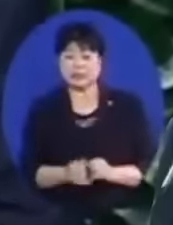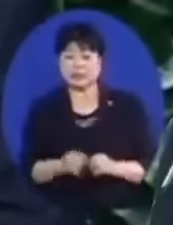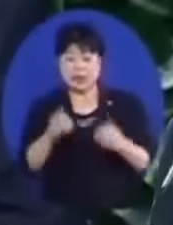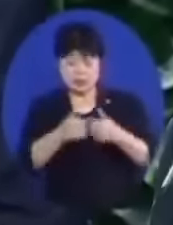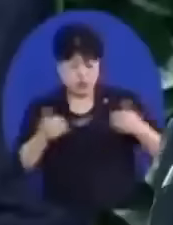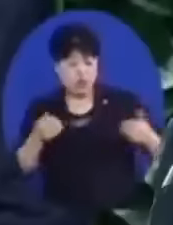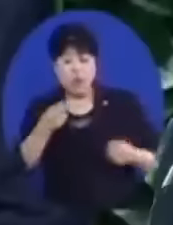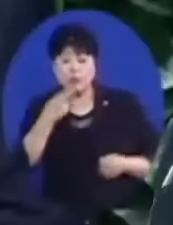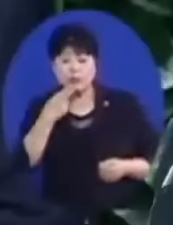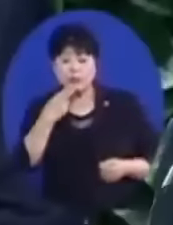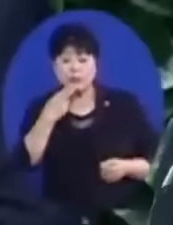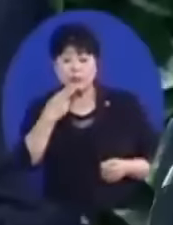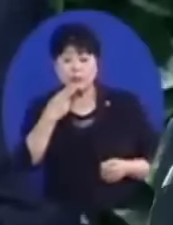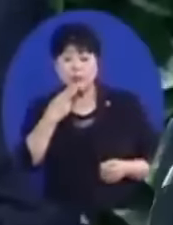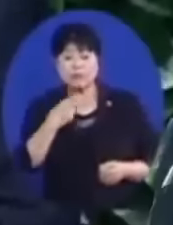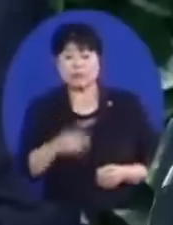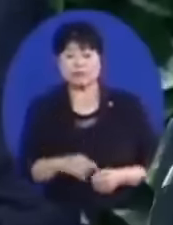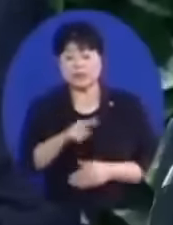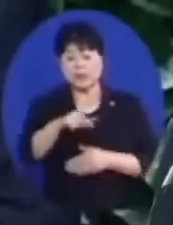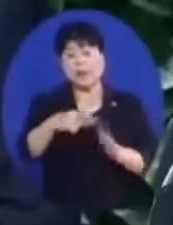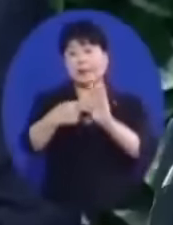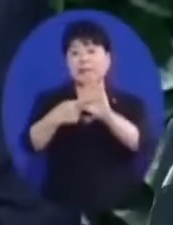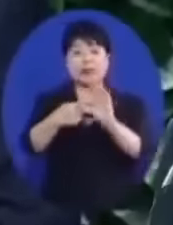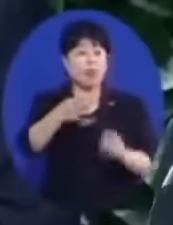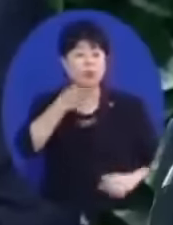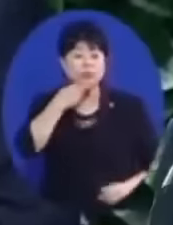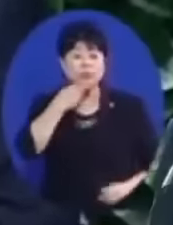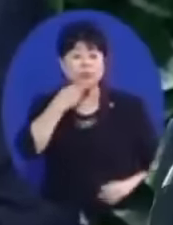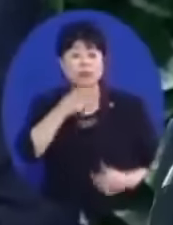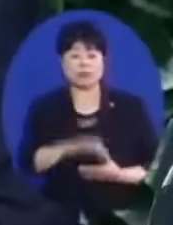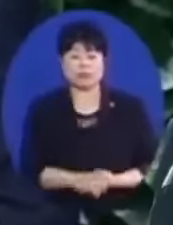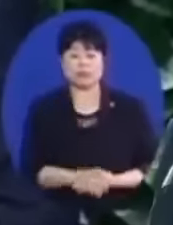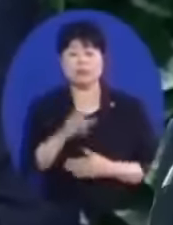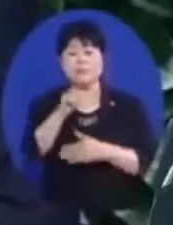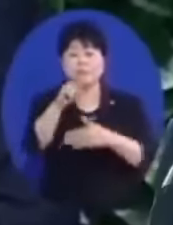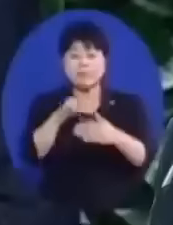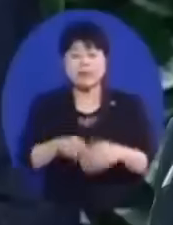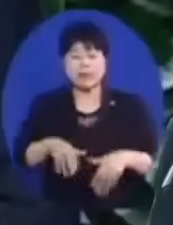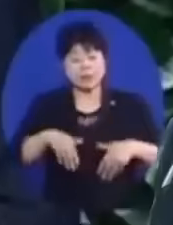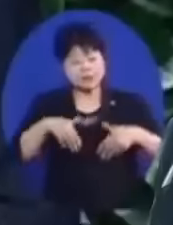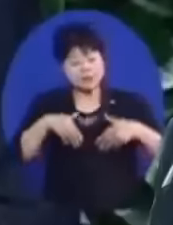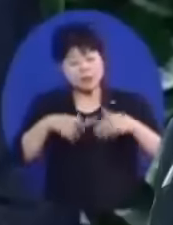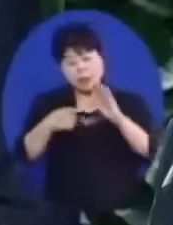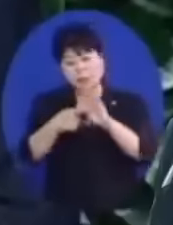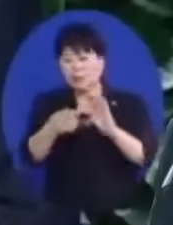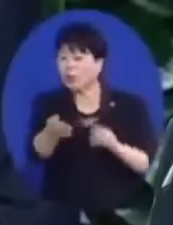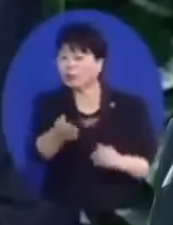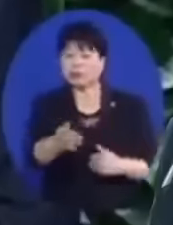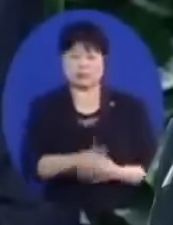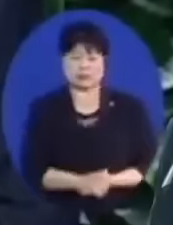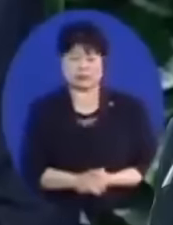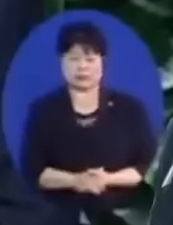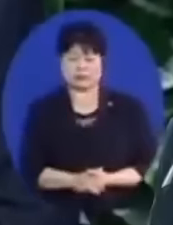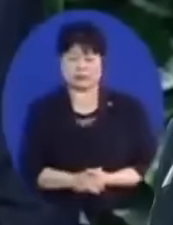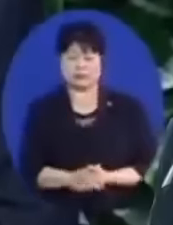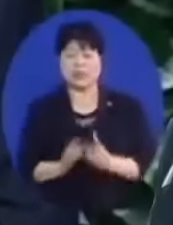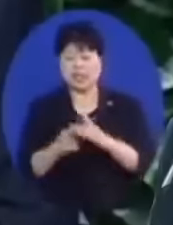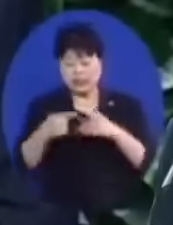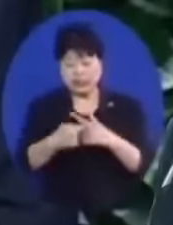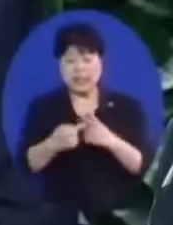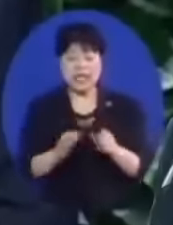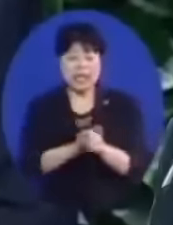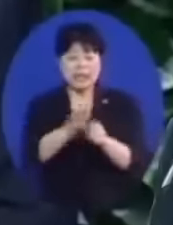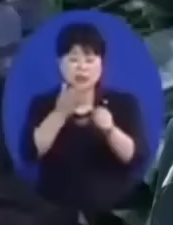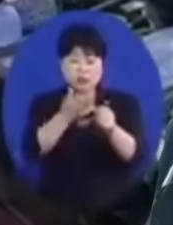열지 않습니다. 본심을 나타내지 않습니다. 마음의 따뜻함을 보여주지 않는 것입니다. 이해하고 동정하는